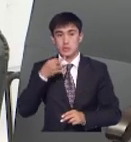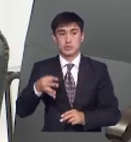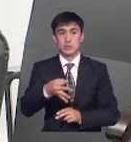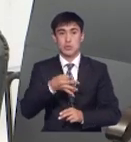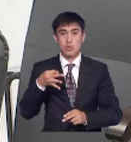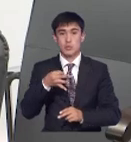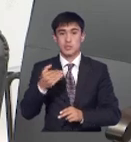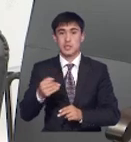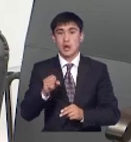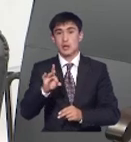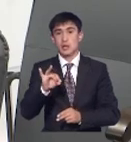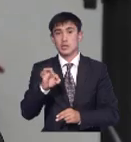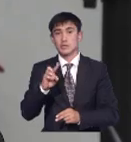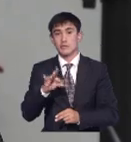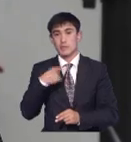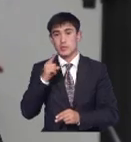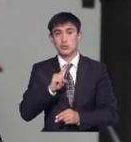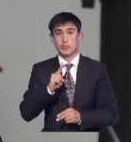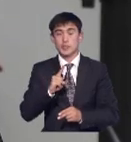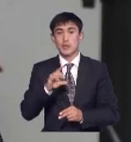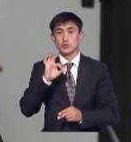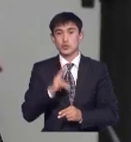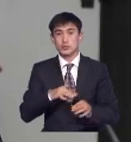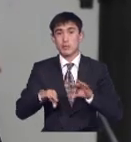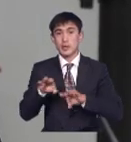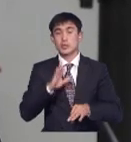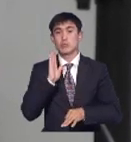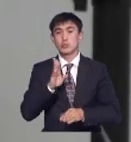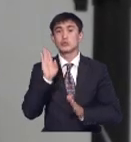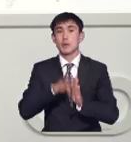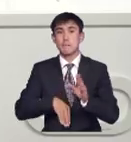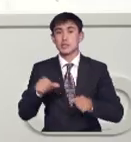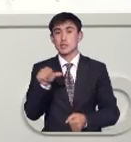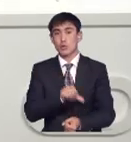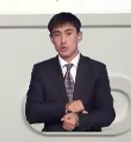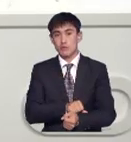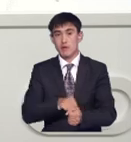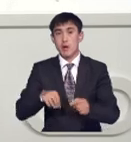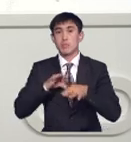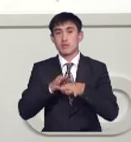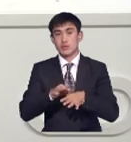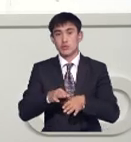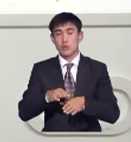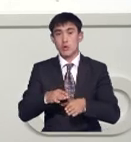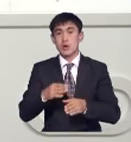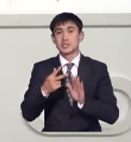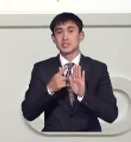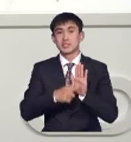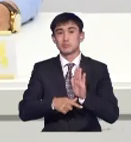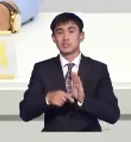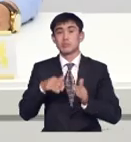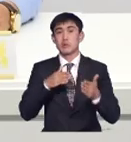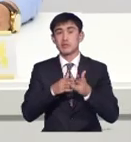наркопреступности Алматинской области Ардак Кайсаров отметил, что в рамках социального проекта «Будущее без наркотиков» проведено порядка